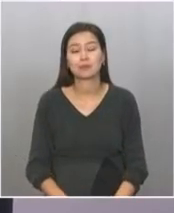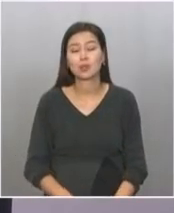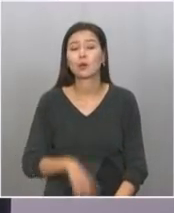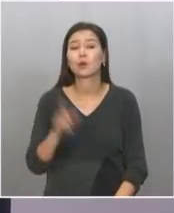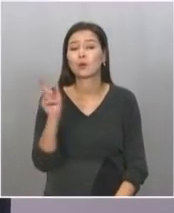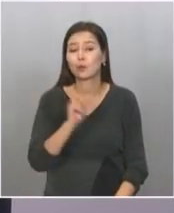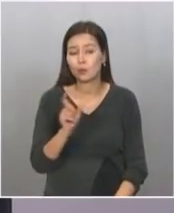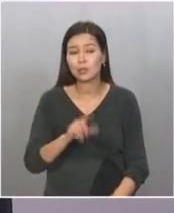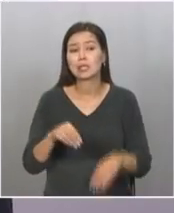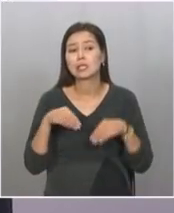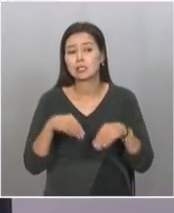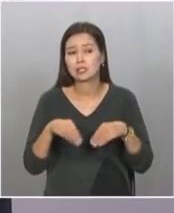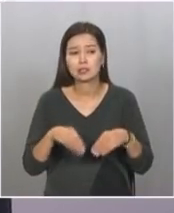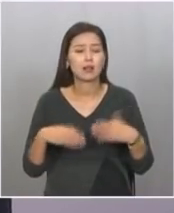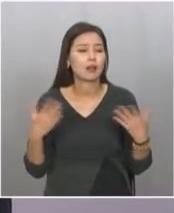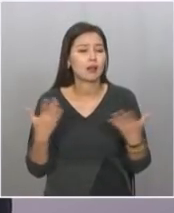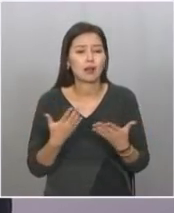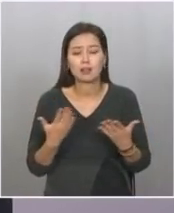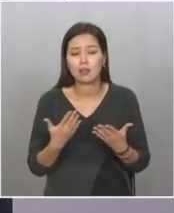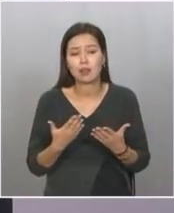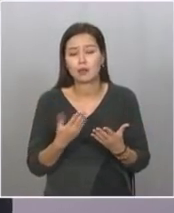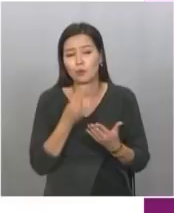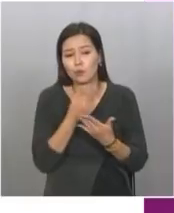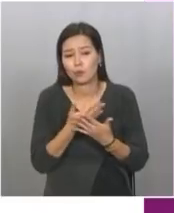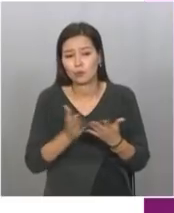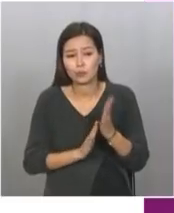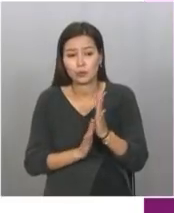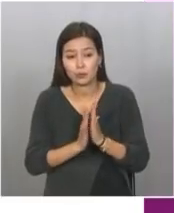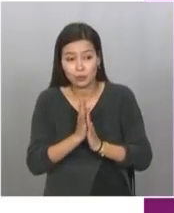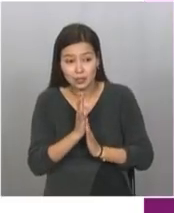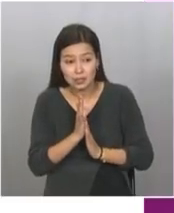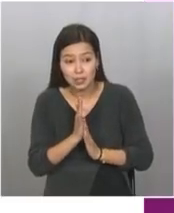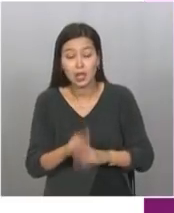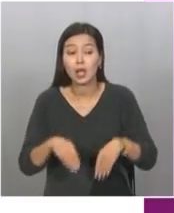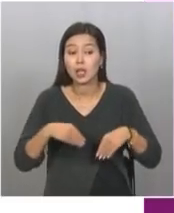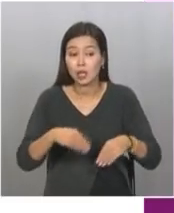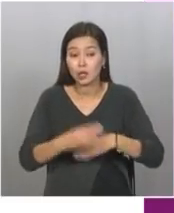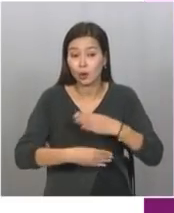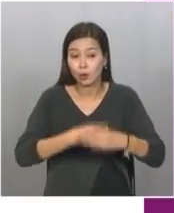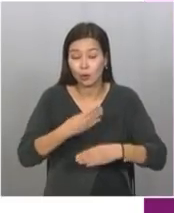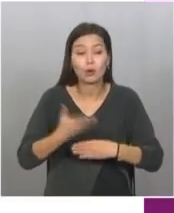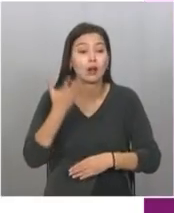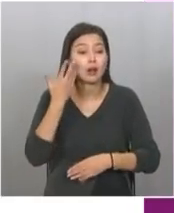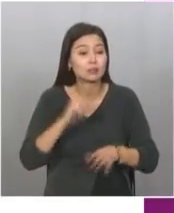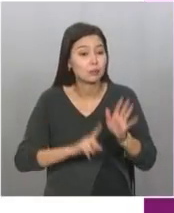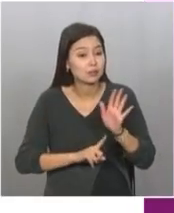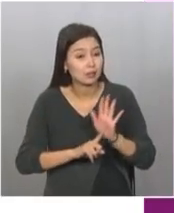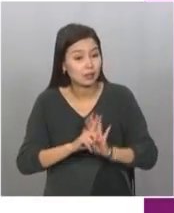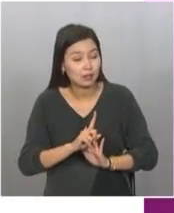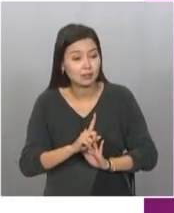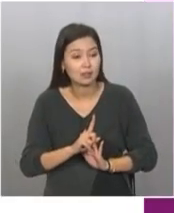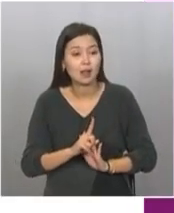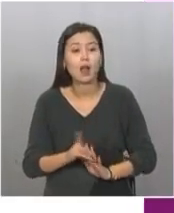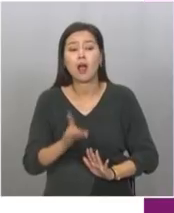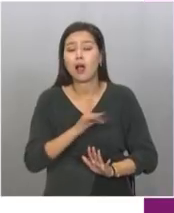Көк егісте қандай өнім өседі? Егін ору қашан басталады?